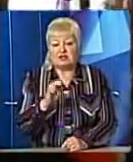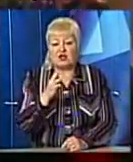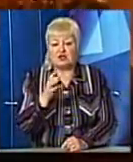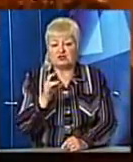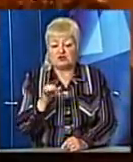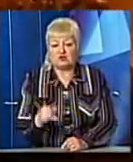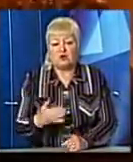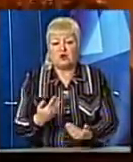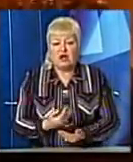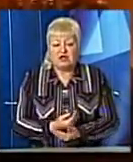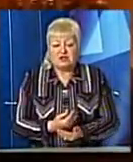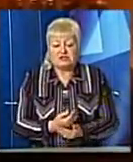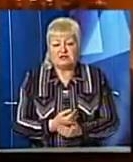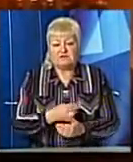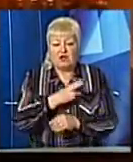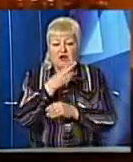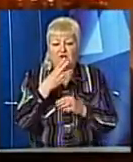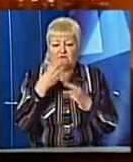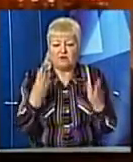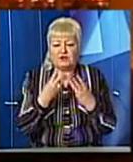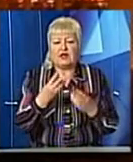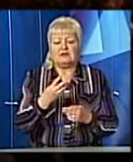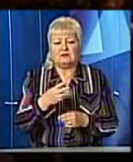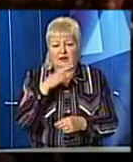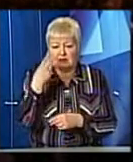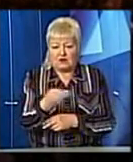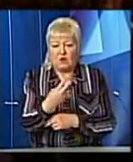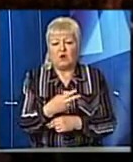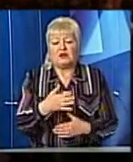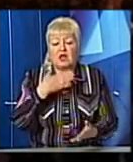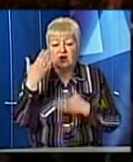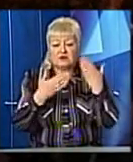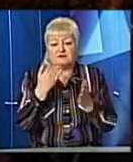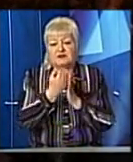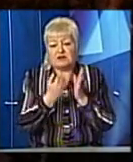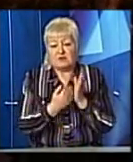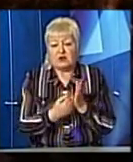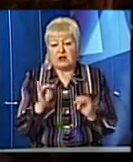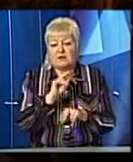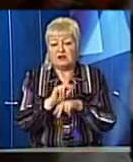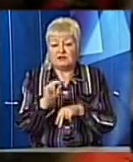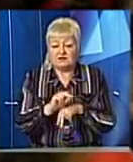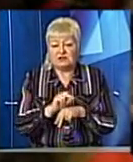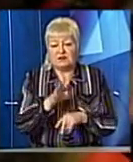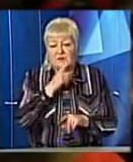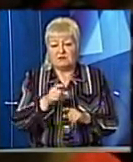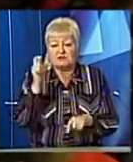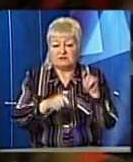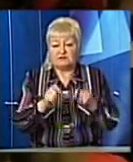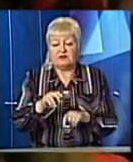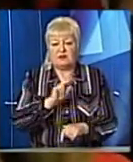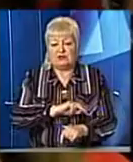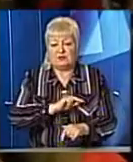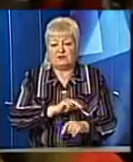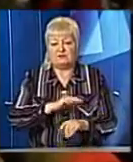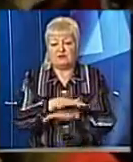хода живих вогняних драконів, розважальна програма та майстер-класи. Під час фестивалю працюватиме і ярмарок, де